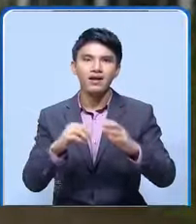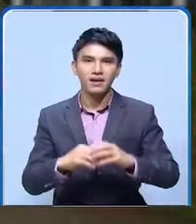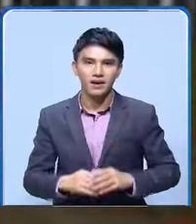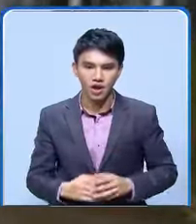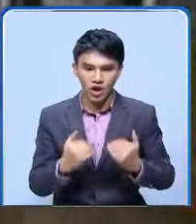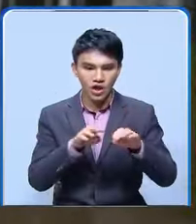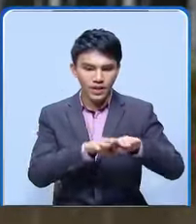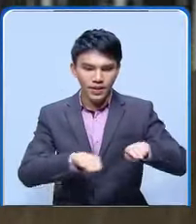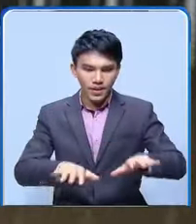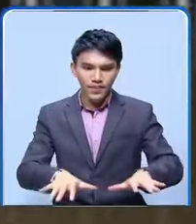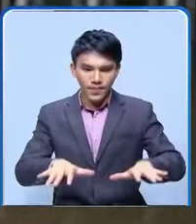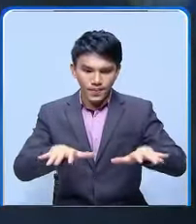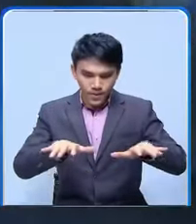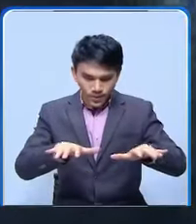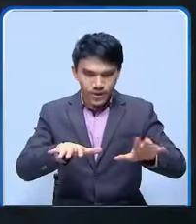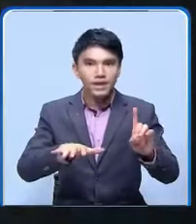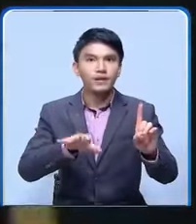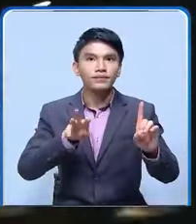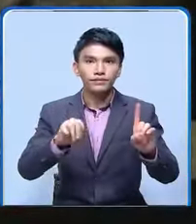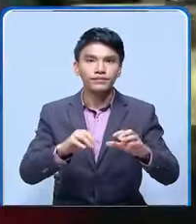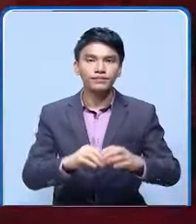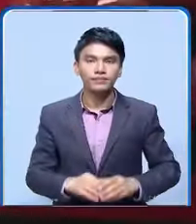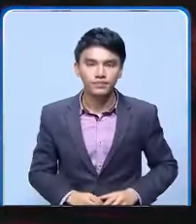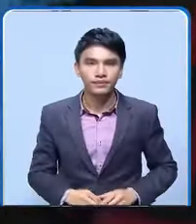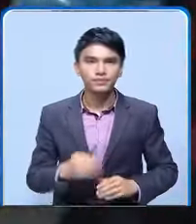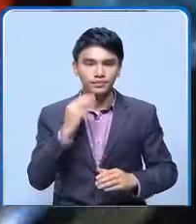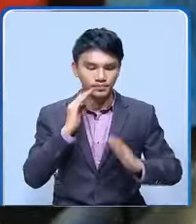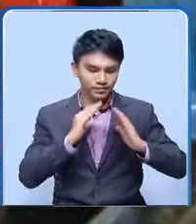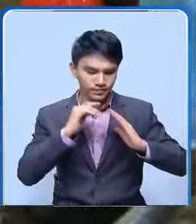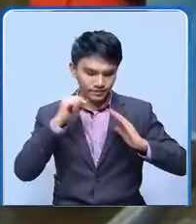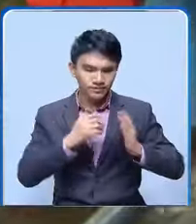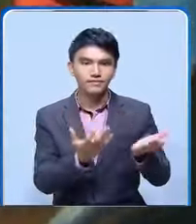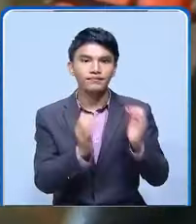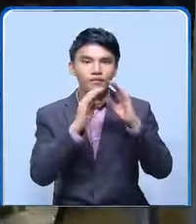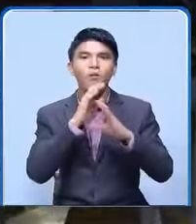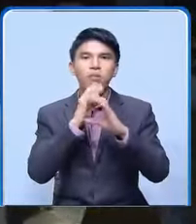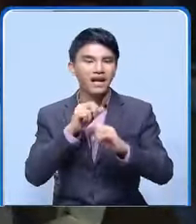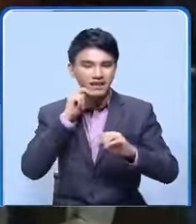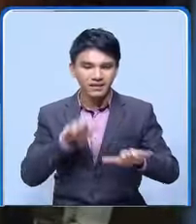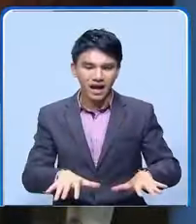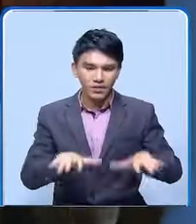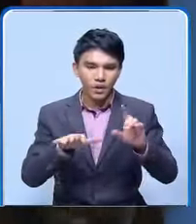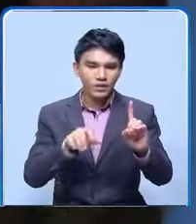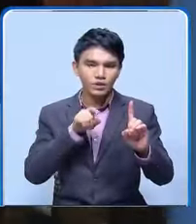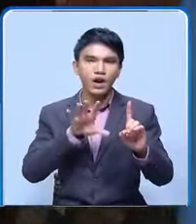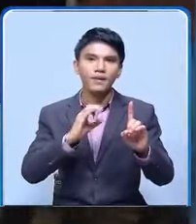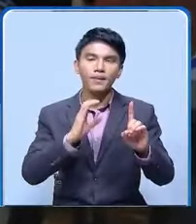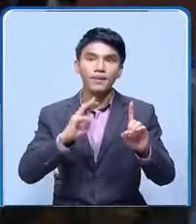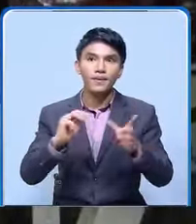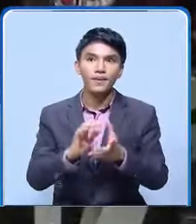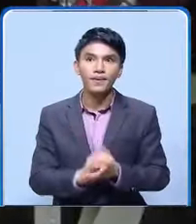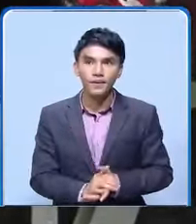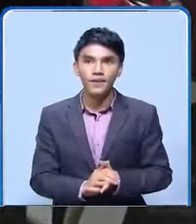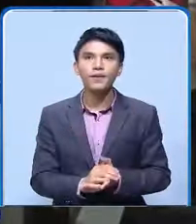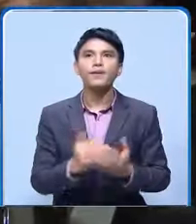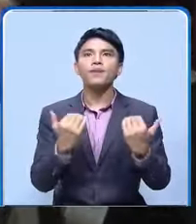าเกิดน้ำท่วมมักจะท่วมสูงไม่ต่ำกว่า1เมตรอย่างบ้านหลังที่เราเข้าไปรับผู้สูงอายุมีน้ำท่วมสูงประมาณ1เมตร50เซนติเมตรทำให้